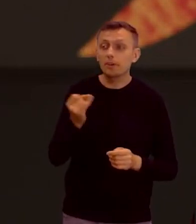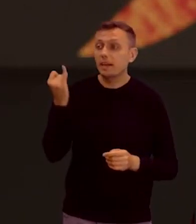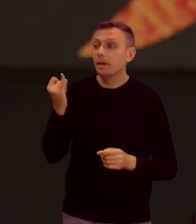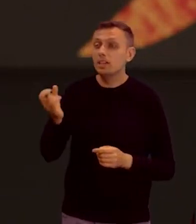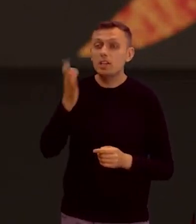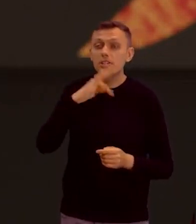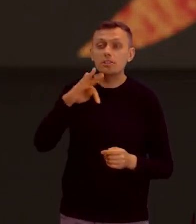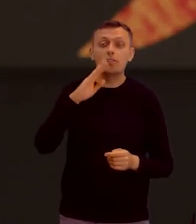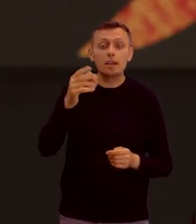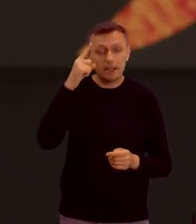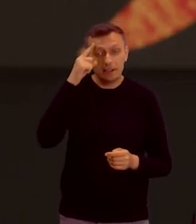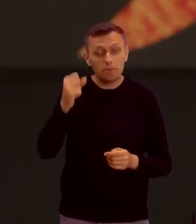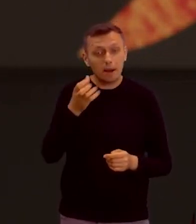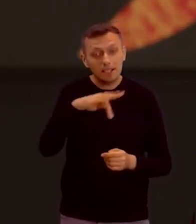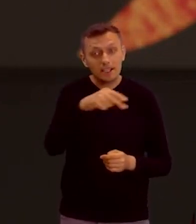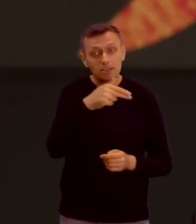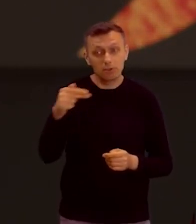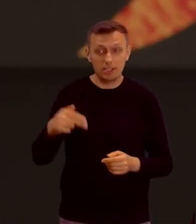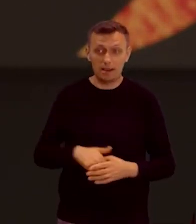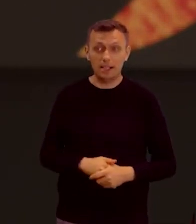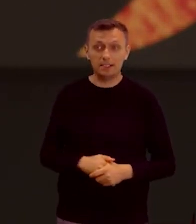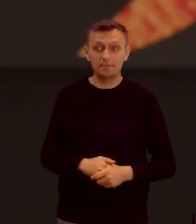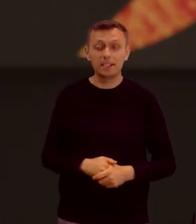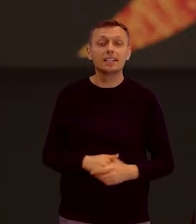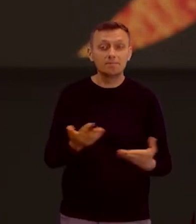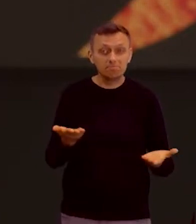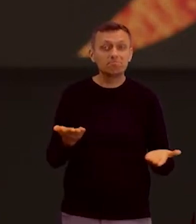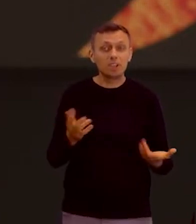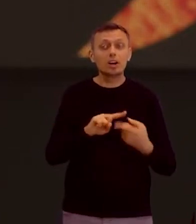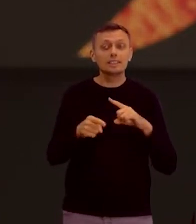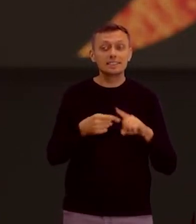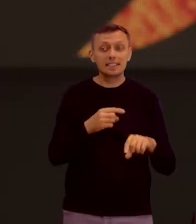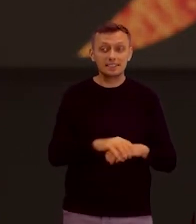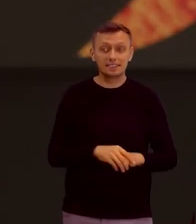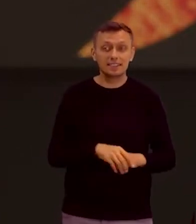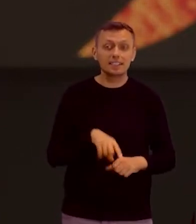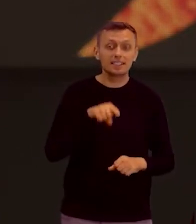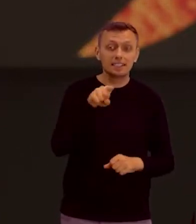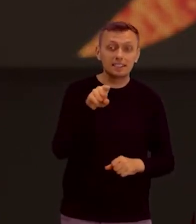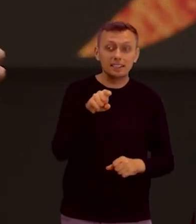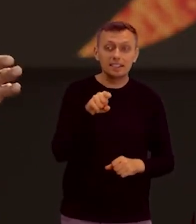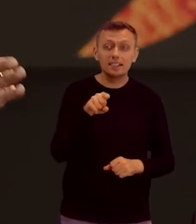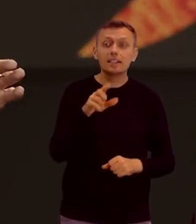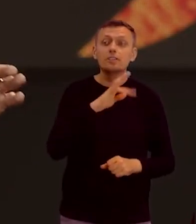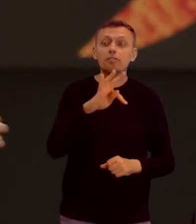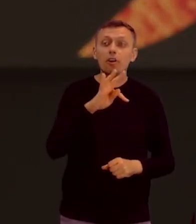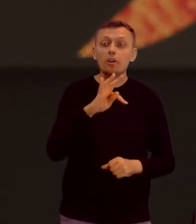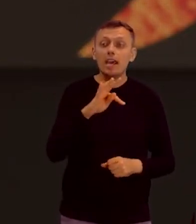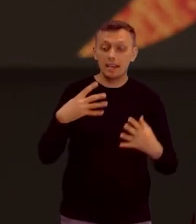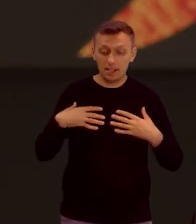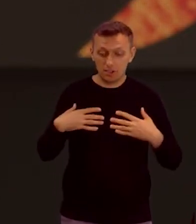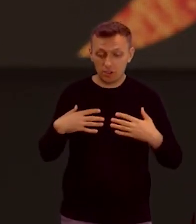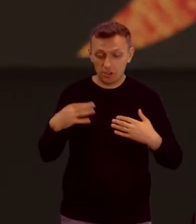dziedzictwo, które pozostanie na długo po tym, jak twoje osobiste osiągnięcia zostaną już